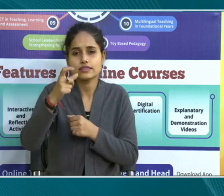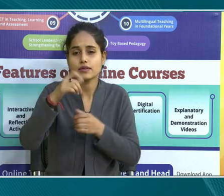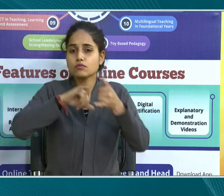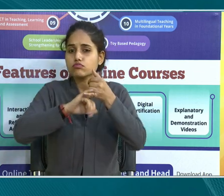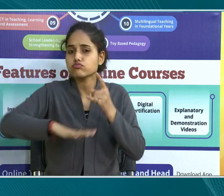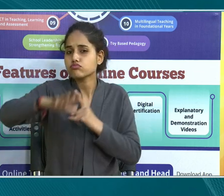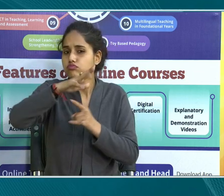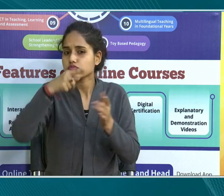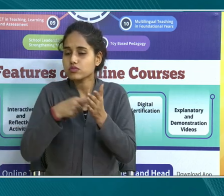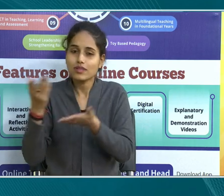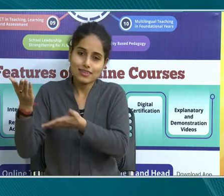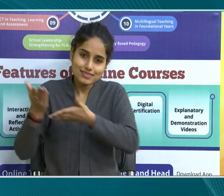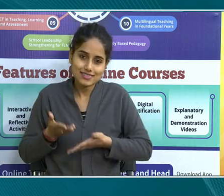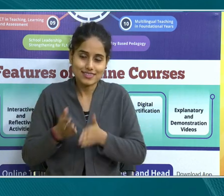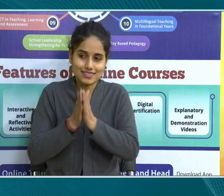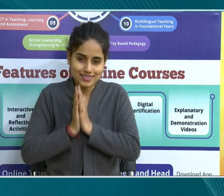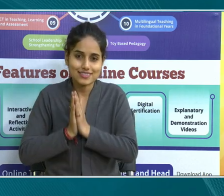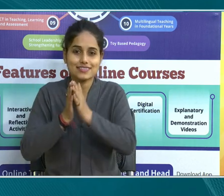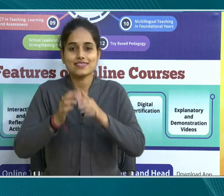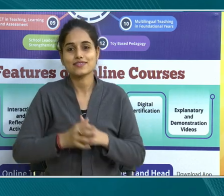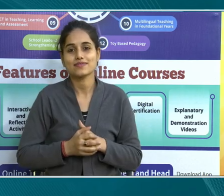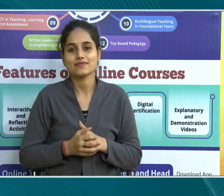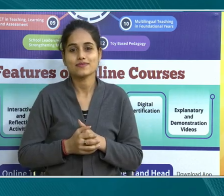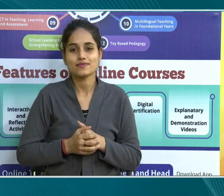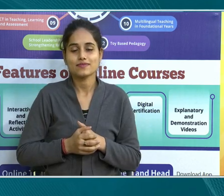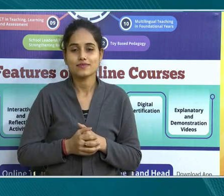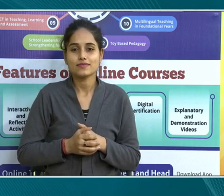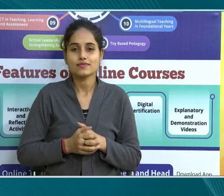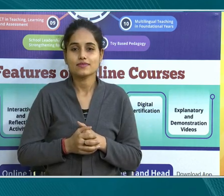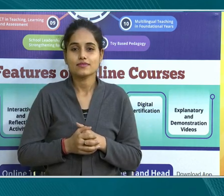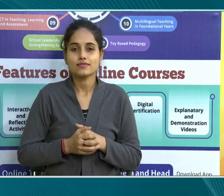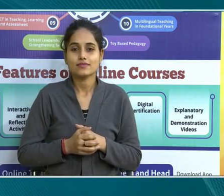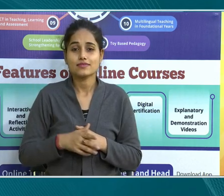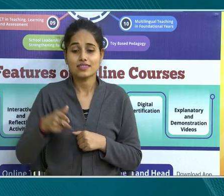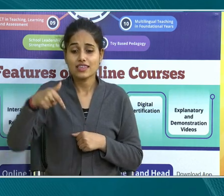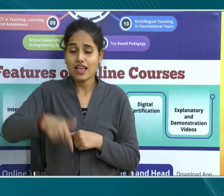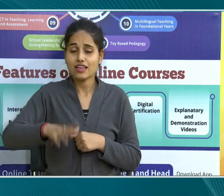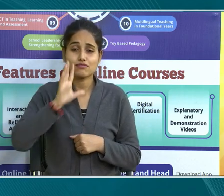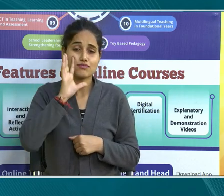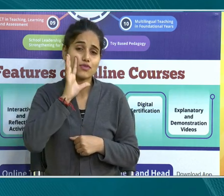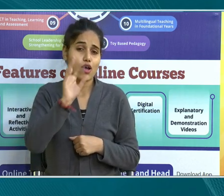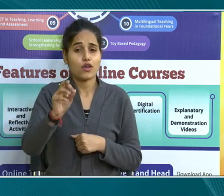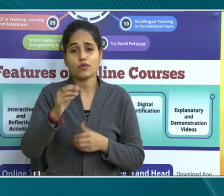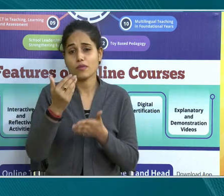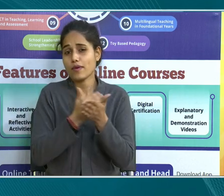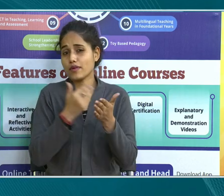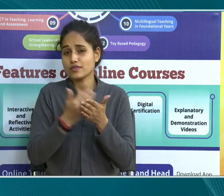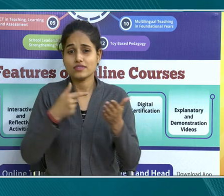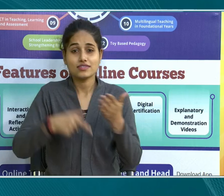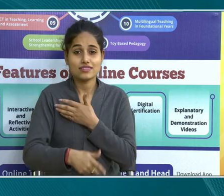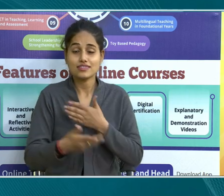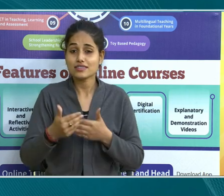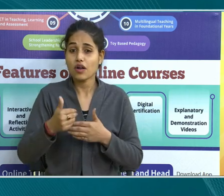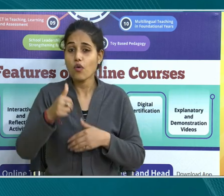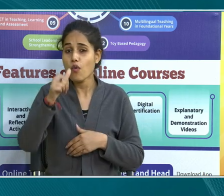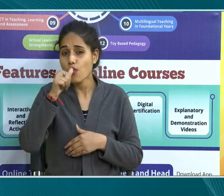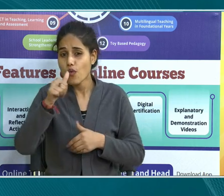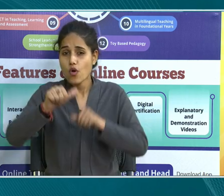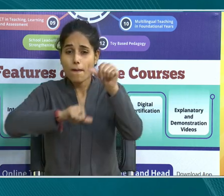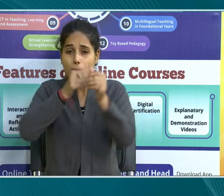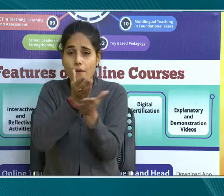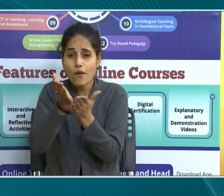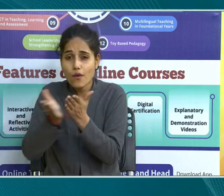तो नमरता जी आपका स्वागत है, नमस्कार, बहुत इंपोर्टेंट चैप्टर है, वाटर रिसोर्स की हमिया बात कर